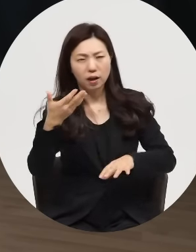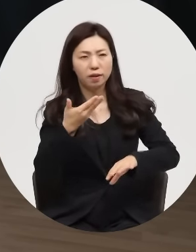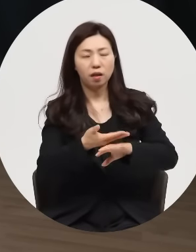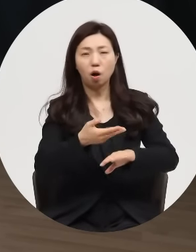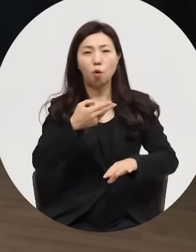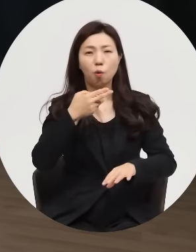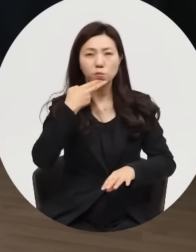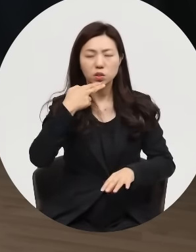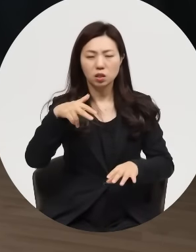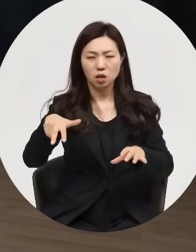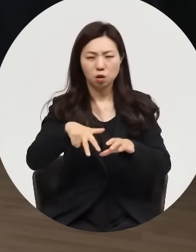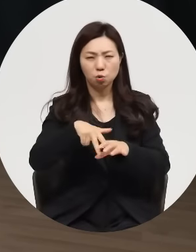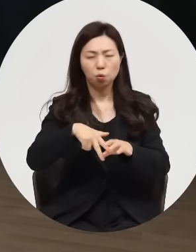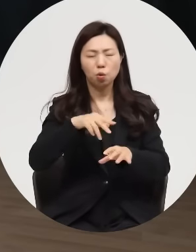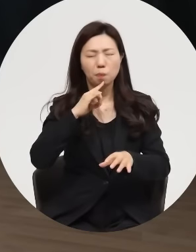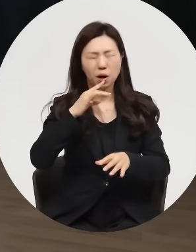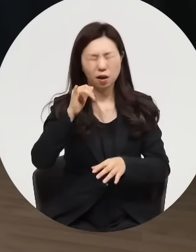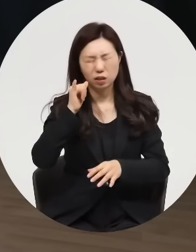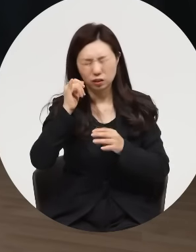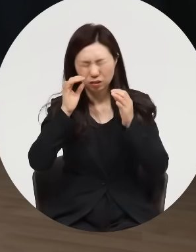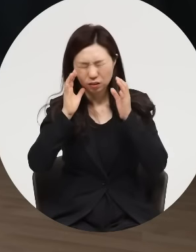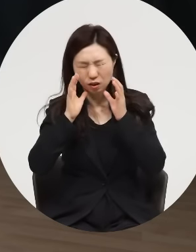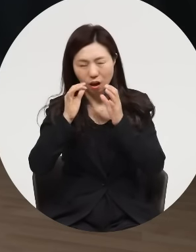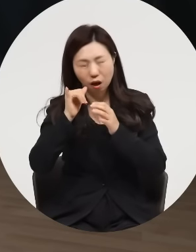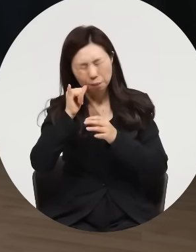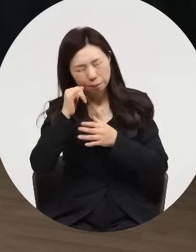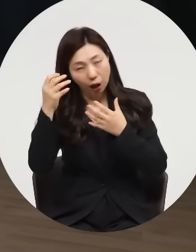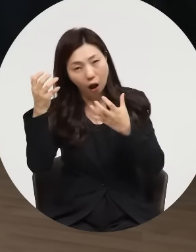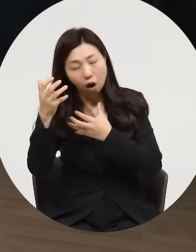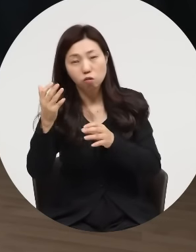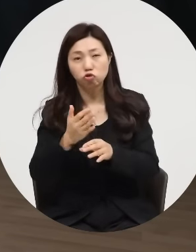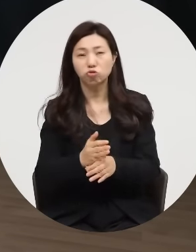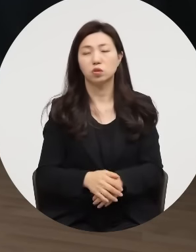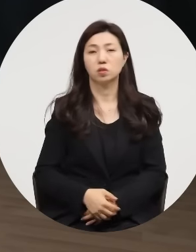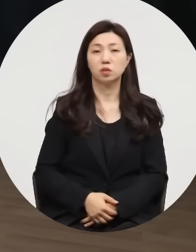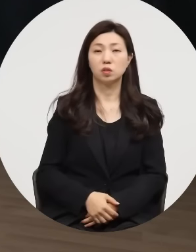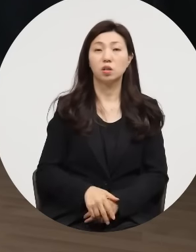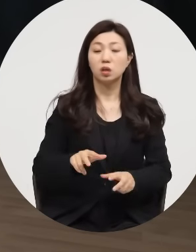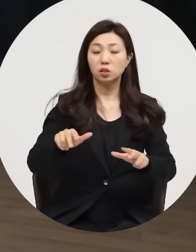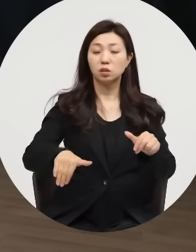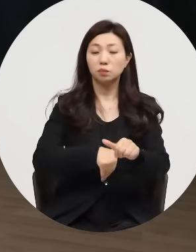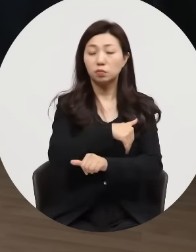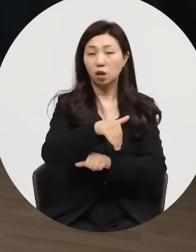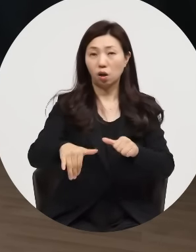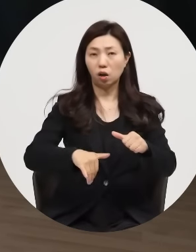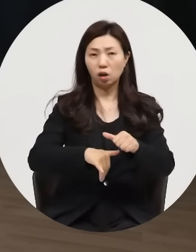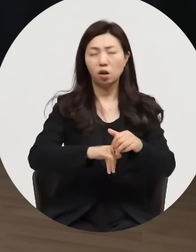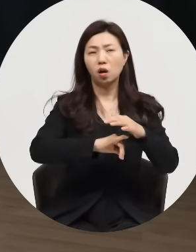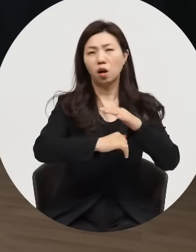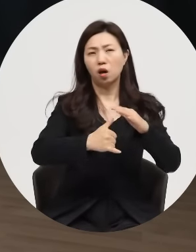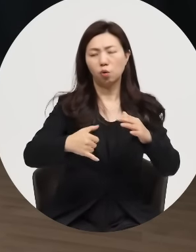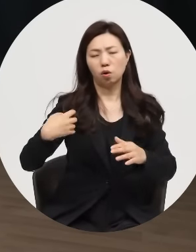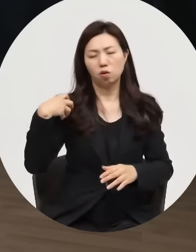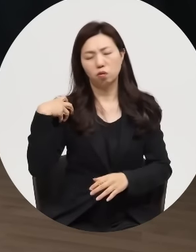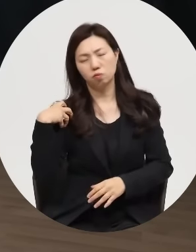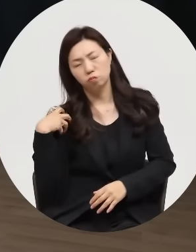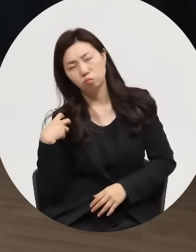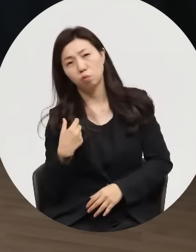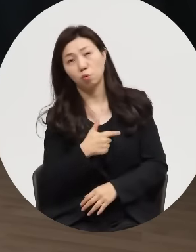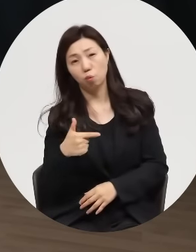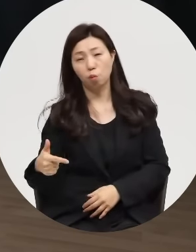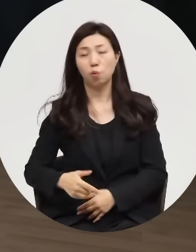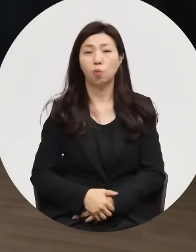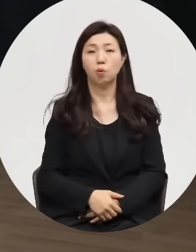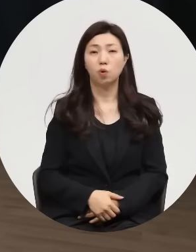건 아무것도 안 하고 종교에만 신경 쓰고 있습니다. 이런 상황에서 저는 가족들에 대한 부담감이 너무